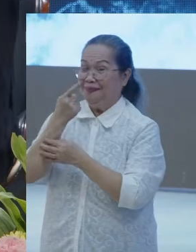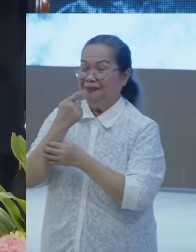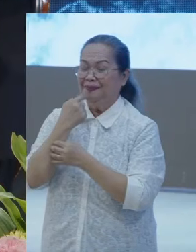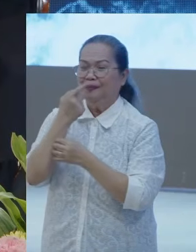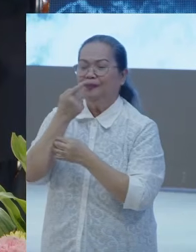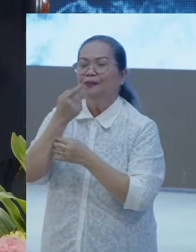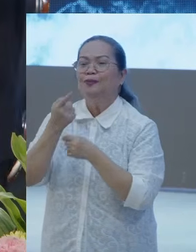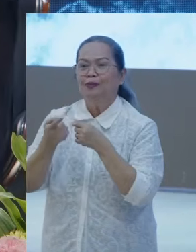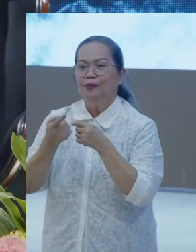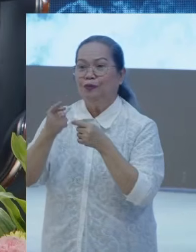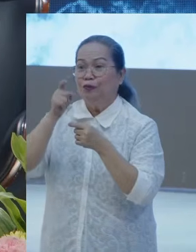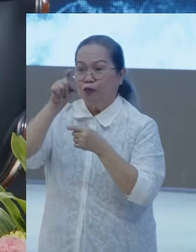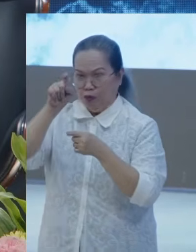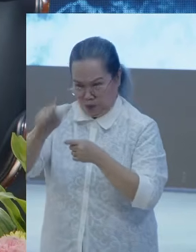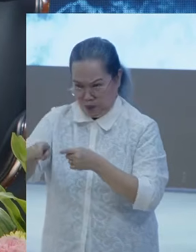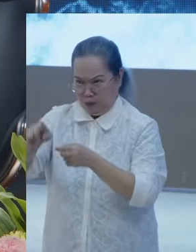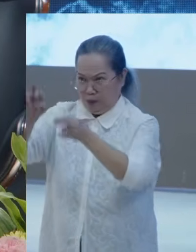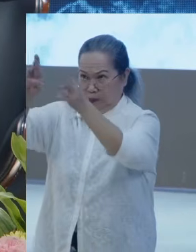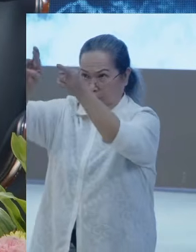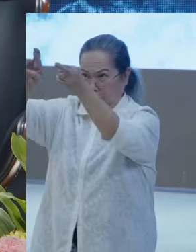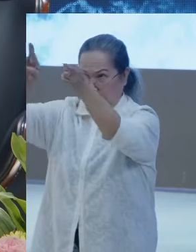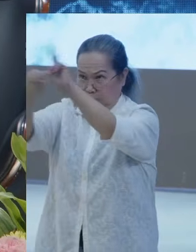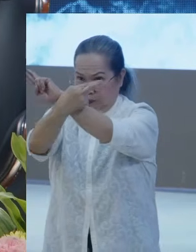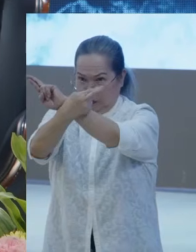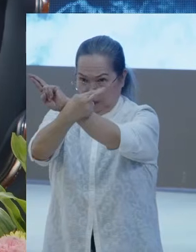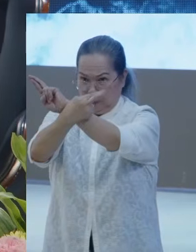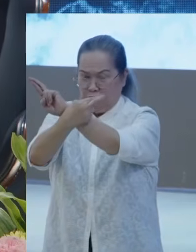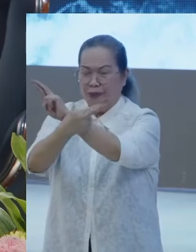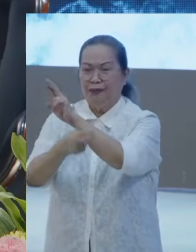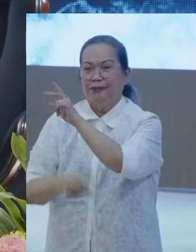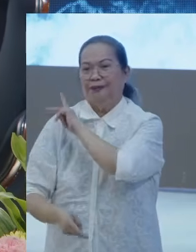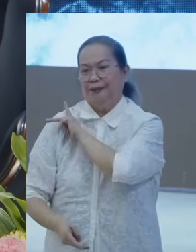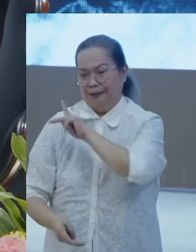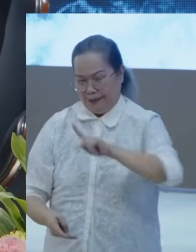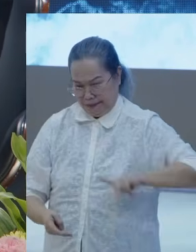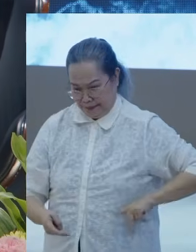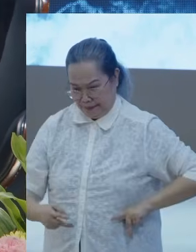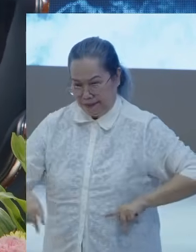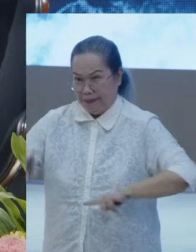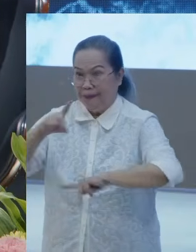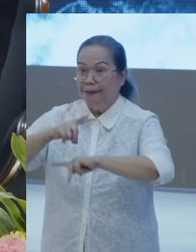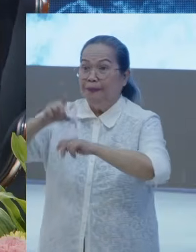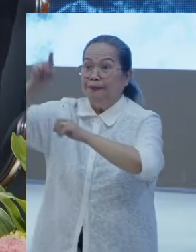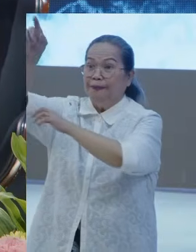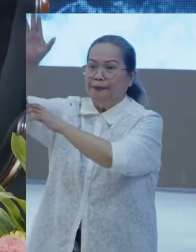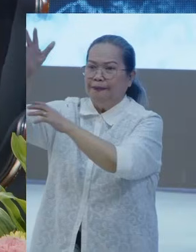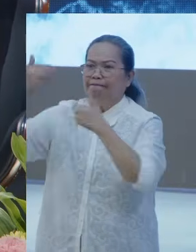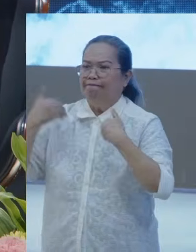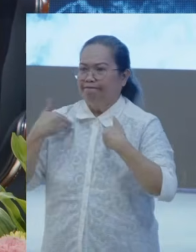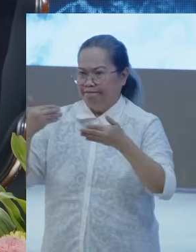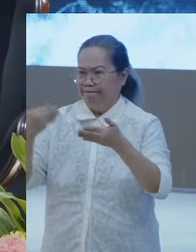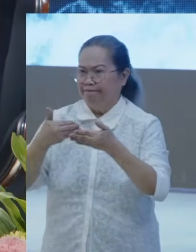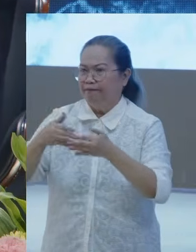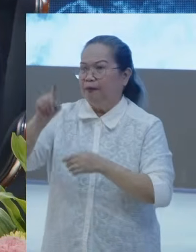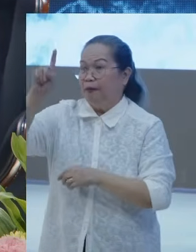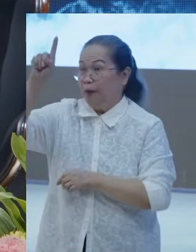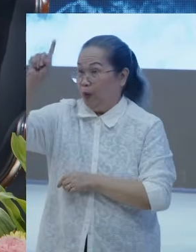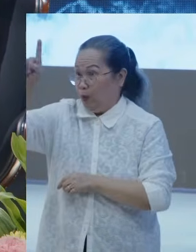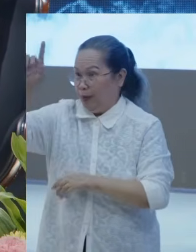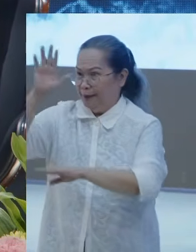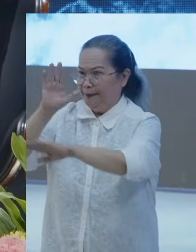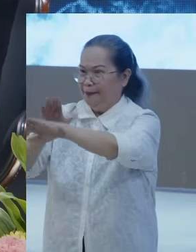mag-preach, ang sabi niya, repent, for the kingdom of God is at hand. Isang babala. Isang